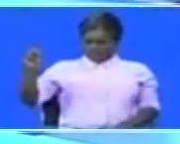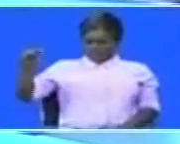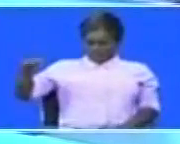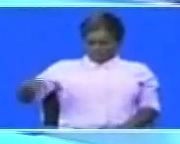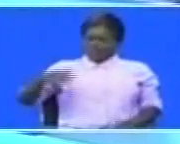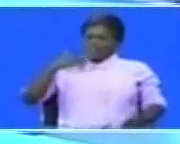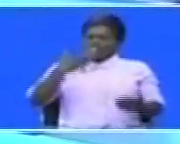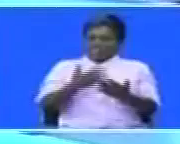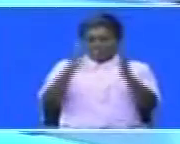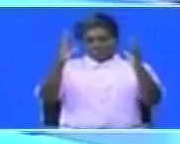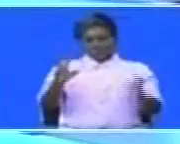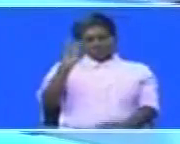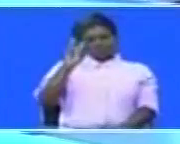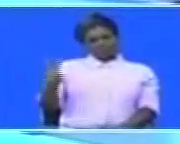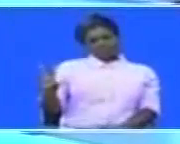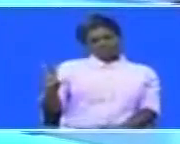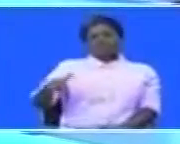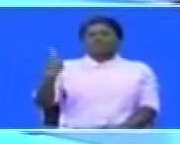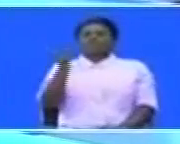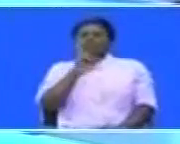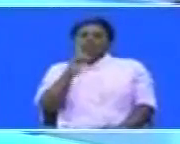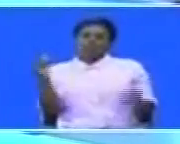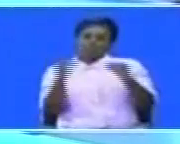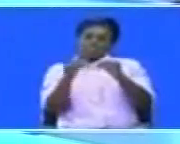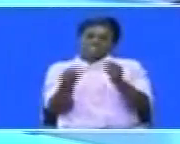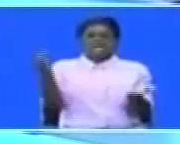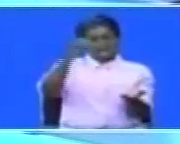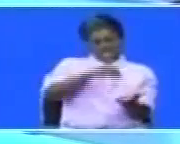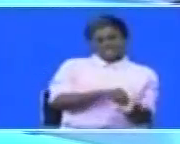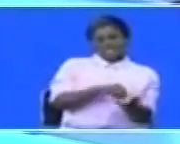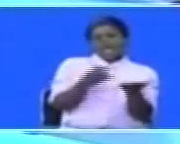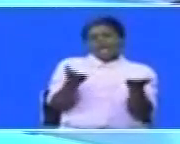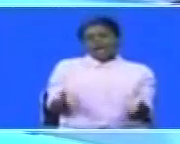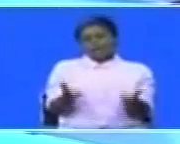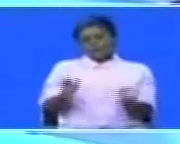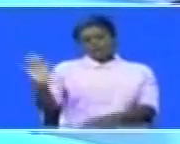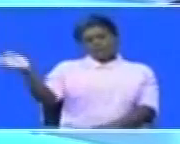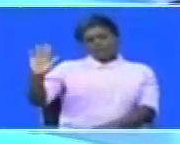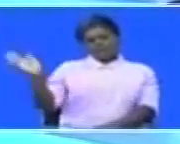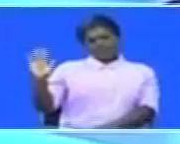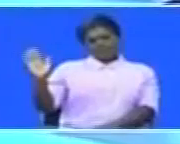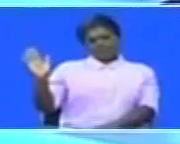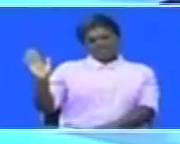leo, asante sana kutazama taarifa hizi. Kesho ni siku, naomba tukutane tena. Kwaheri.